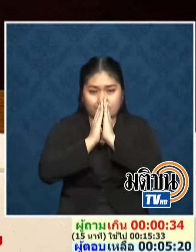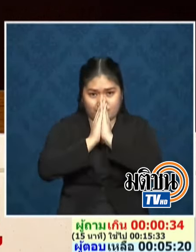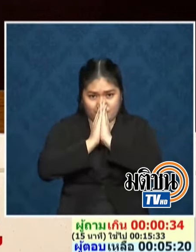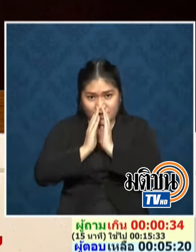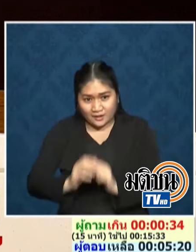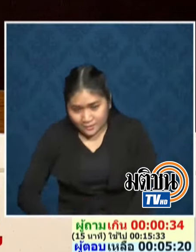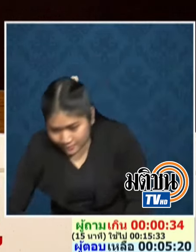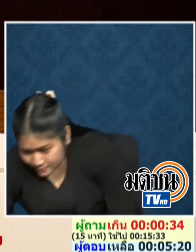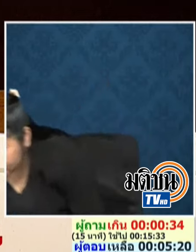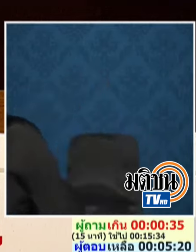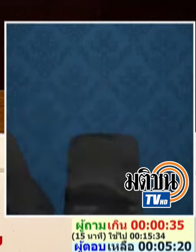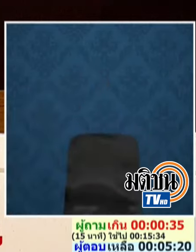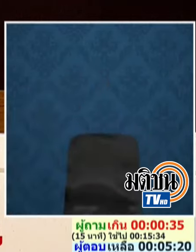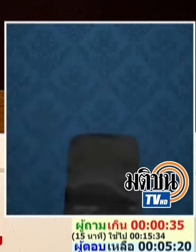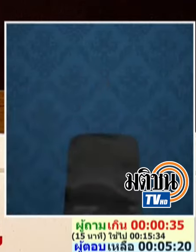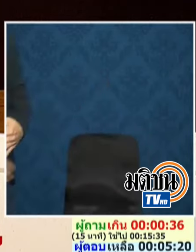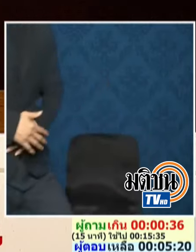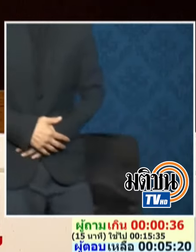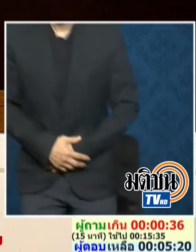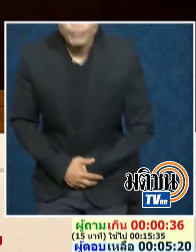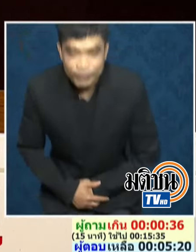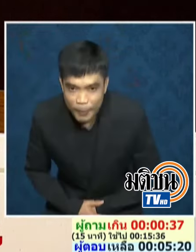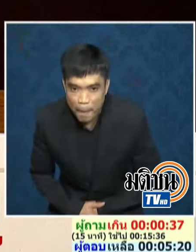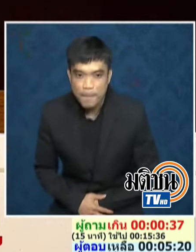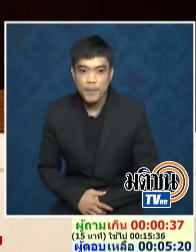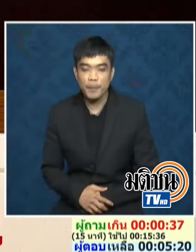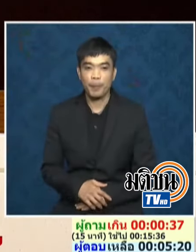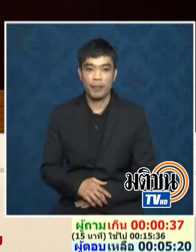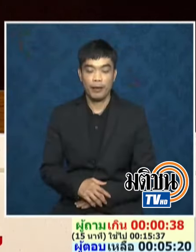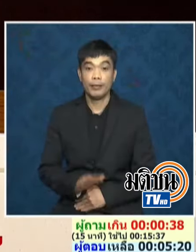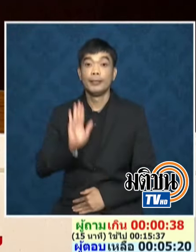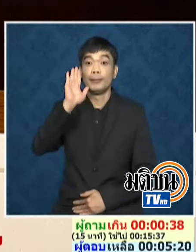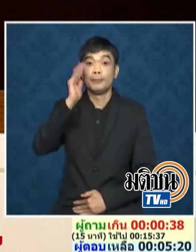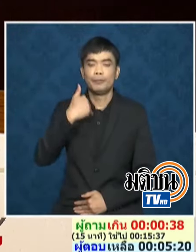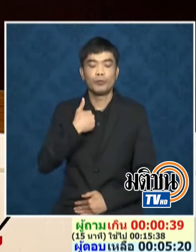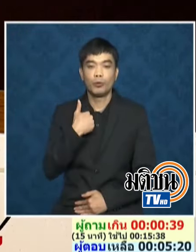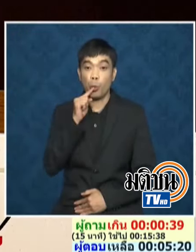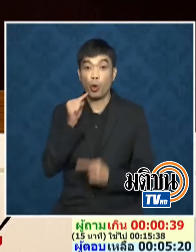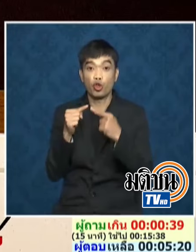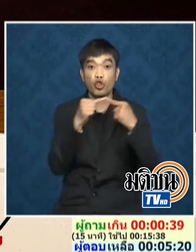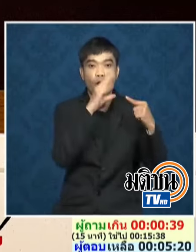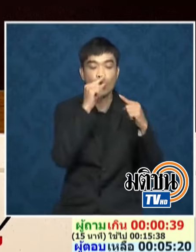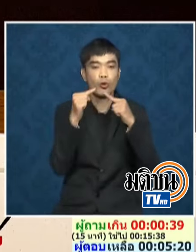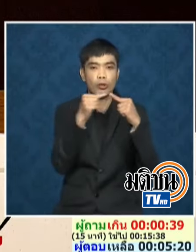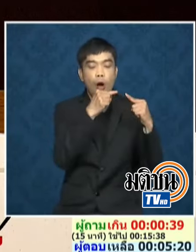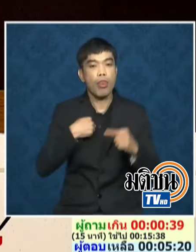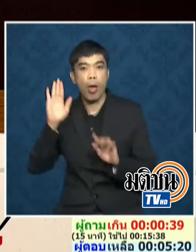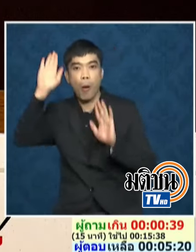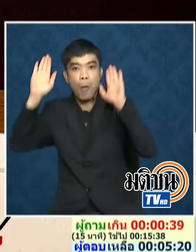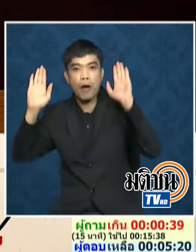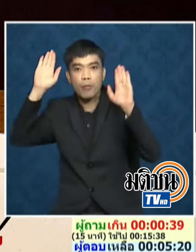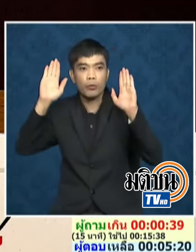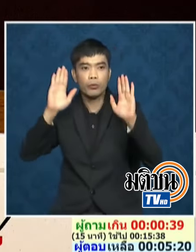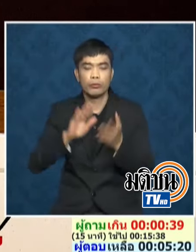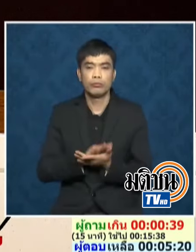เมื่อกี้ผม ขอบคุณท่านประธานครับ ว่า ขอบคุณครับ กรณีที ่ถ้าต่ออีกผมก็ประท้วงอีกครับท่านประธานครับ แล้วผมจะถามยังไงครับ หมดเวลา